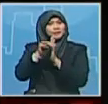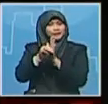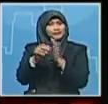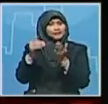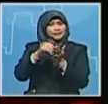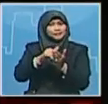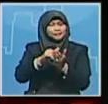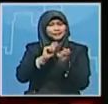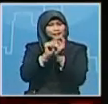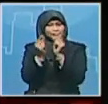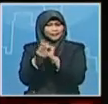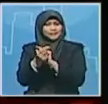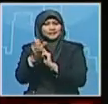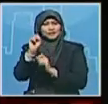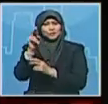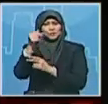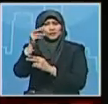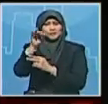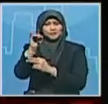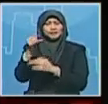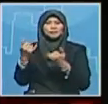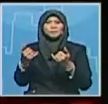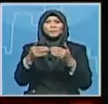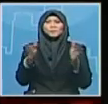Mohamad. Dan kami mula membuka talian